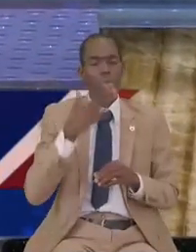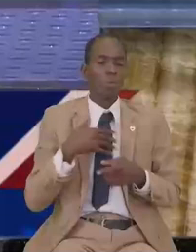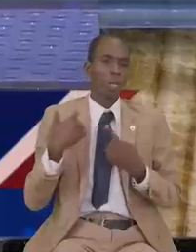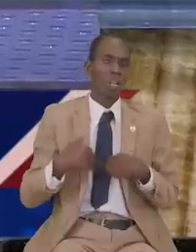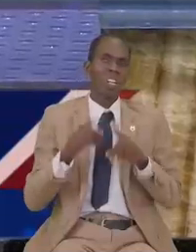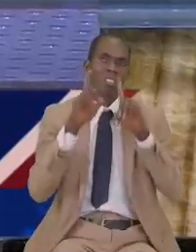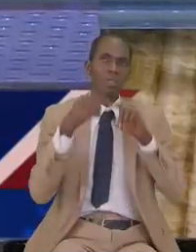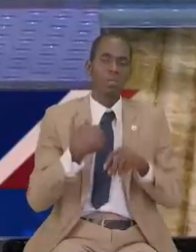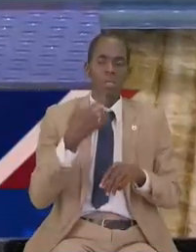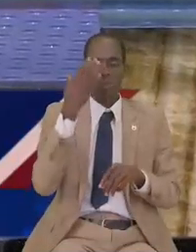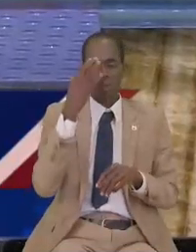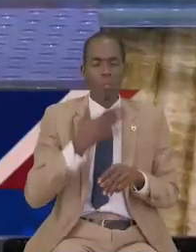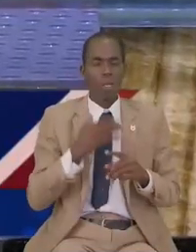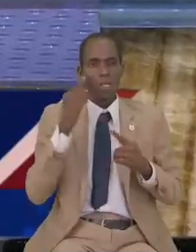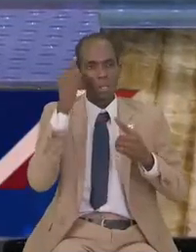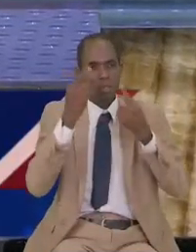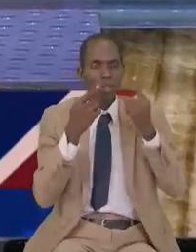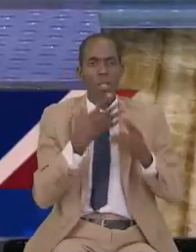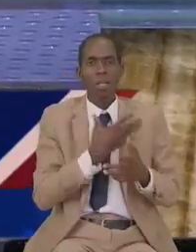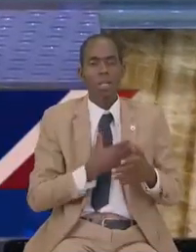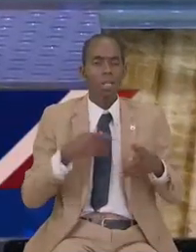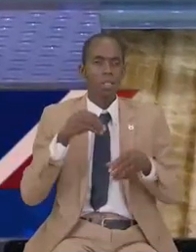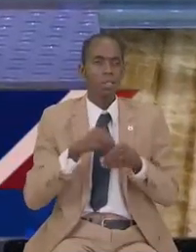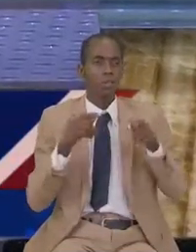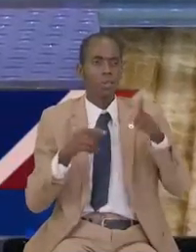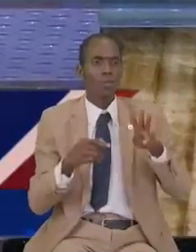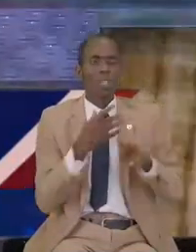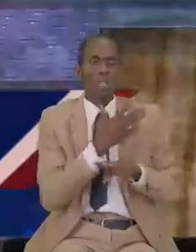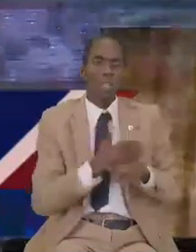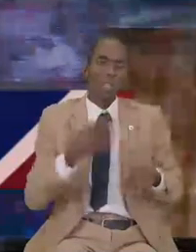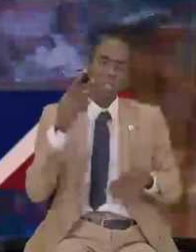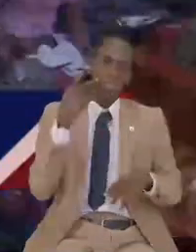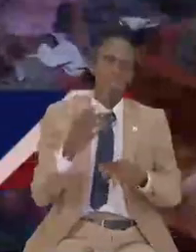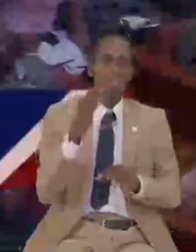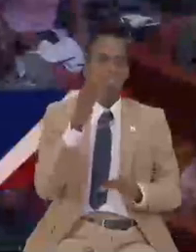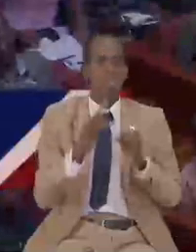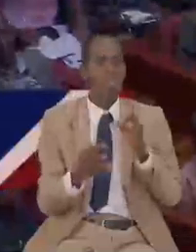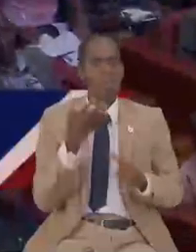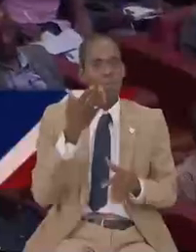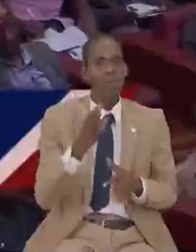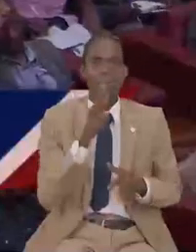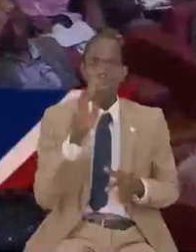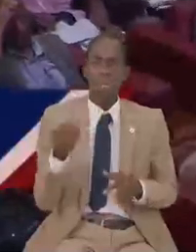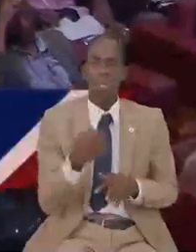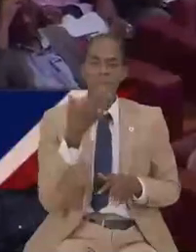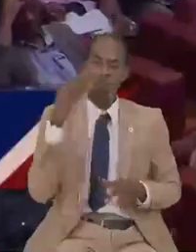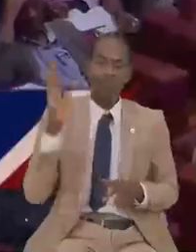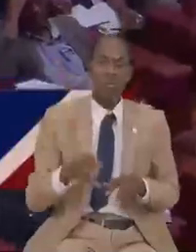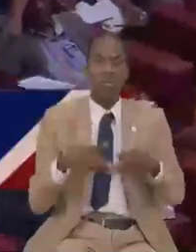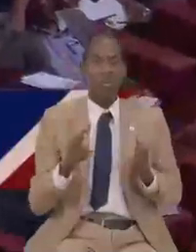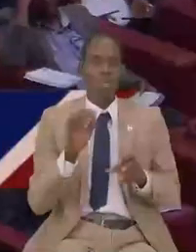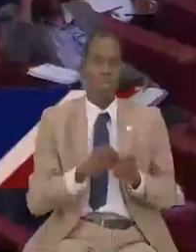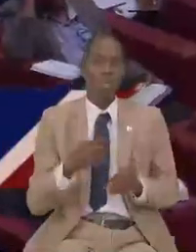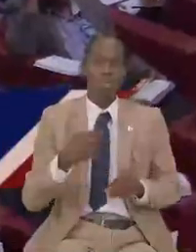connais mes pensées. Verset 24 dit, regarde si je suis sur une mauvaise voie